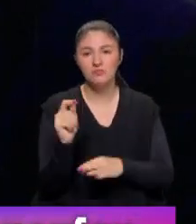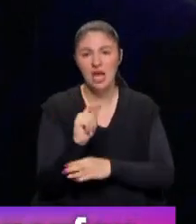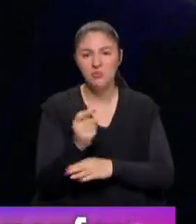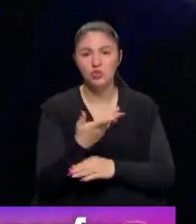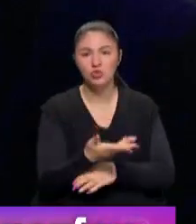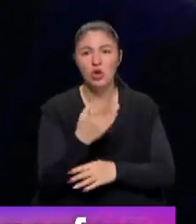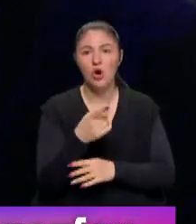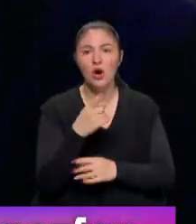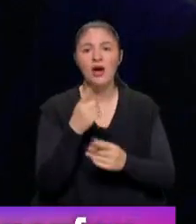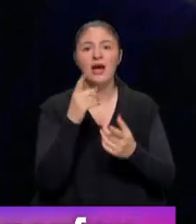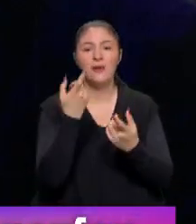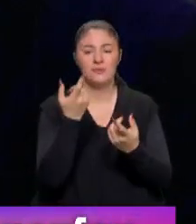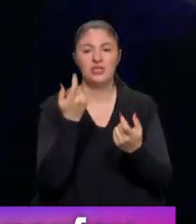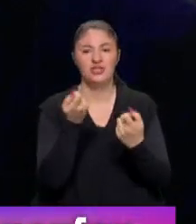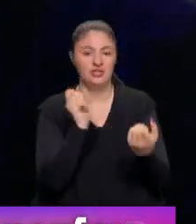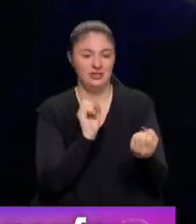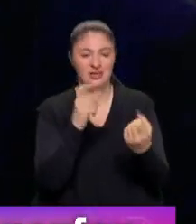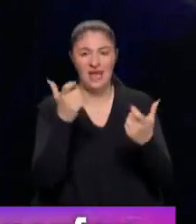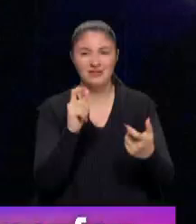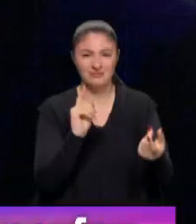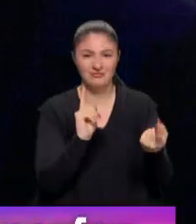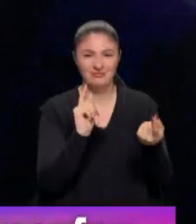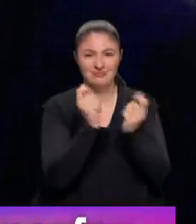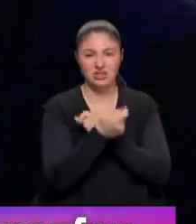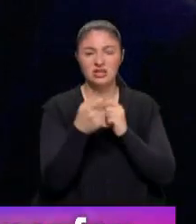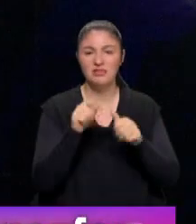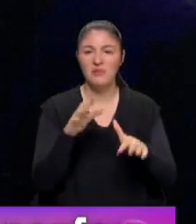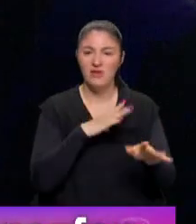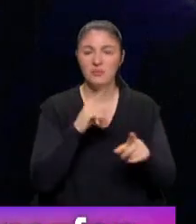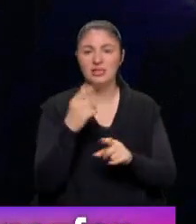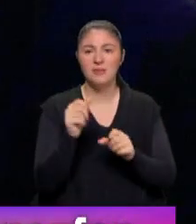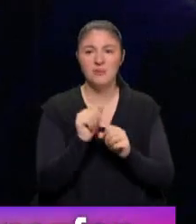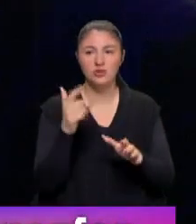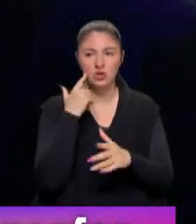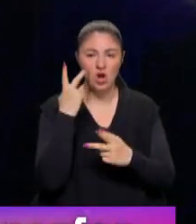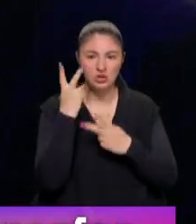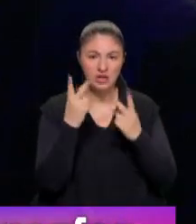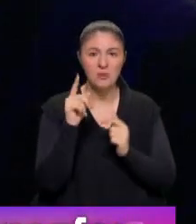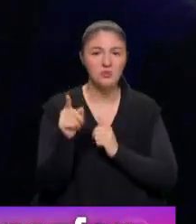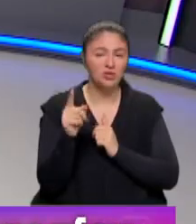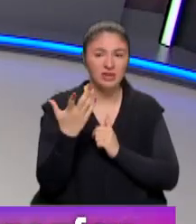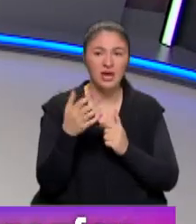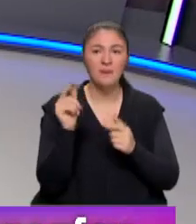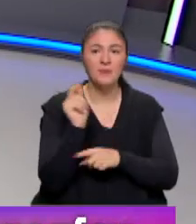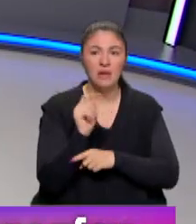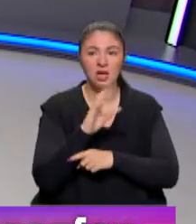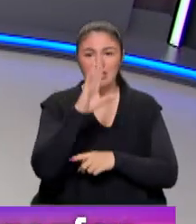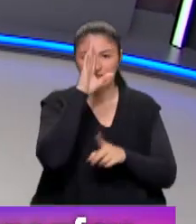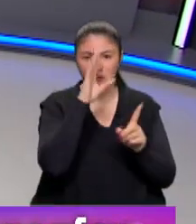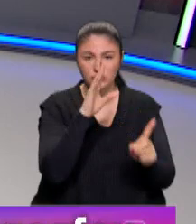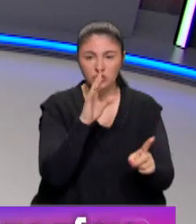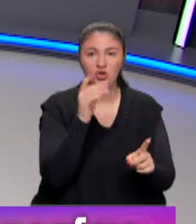memuriyette o becaiş sistemi var. Sonra diğer bir paylaşım, diğer bir görsel. Burada da memurlar